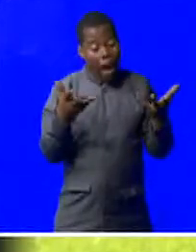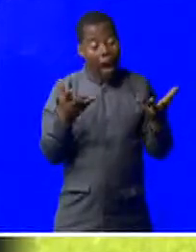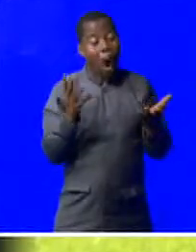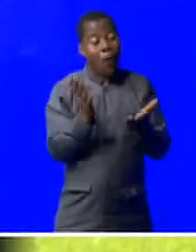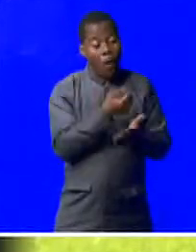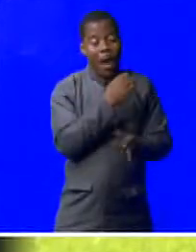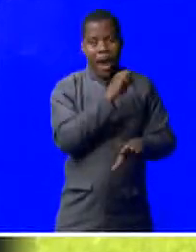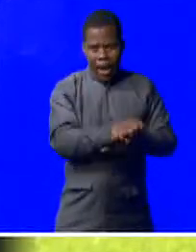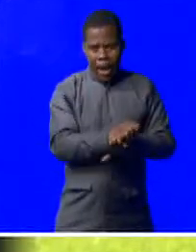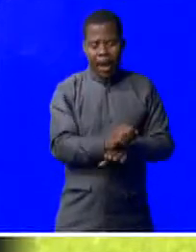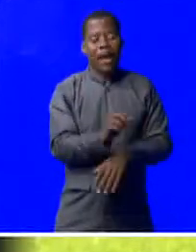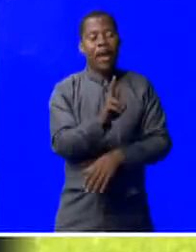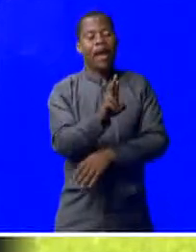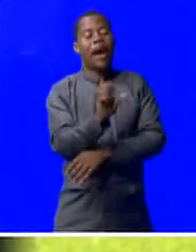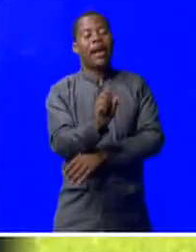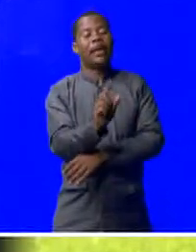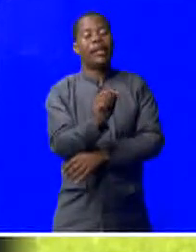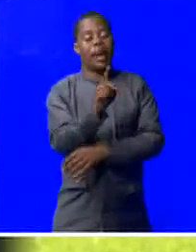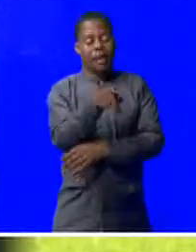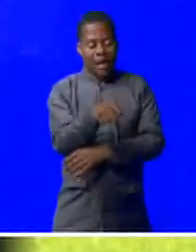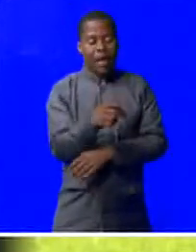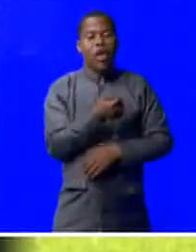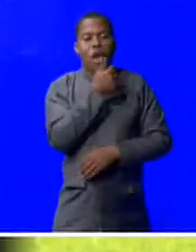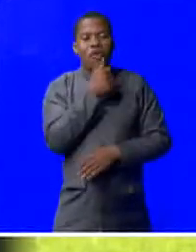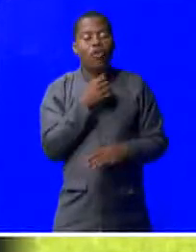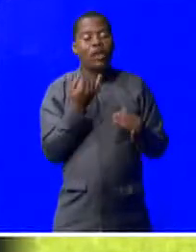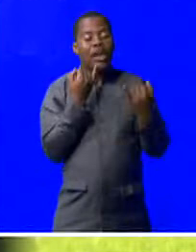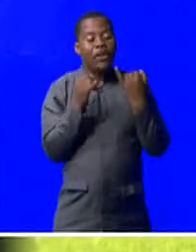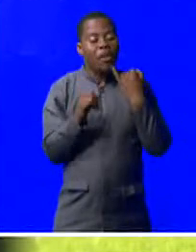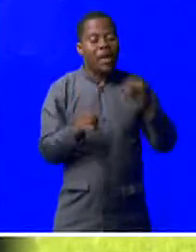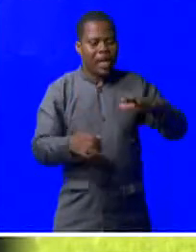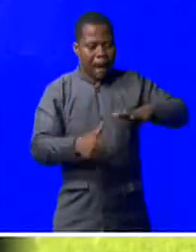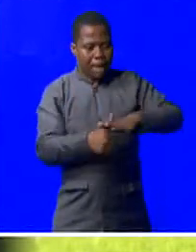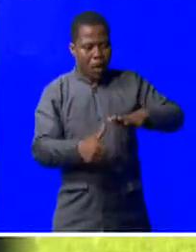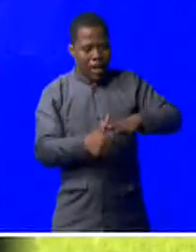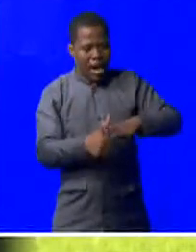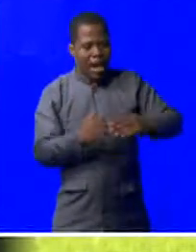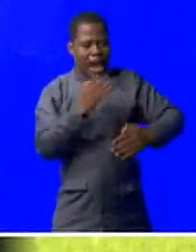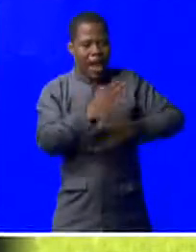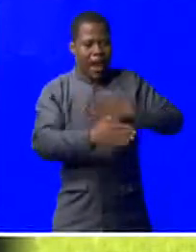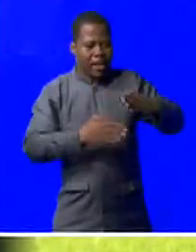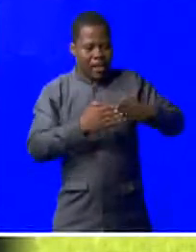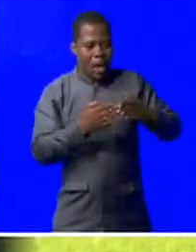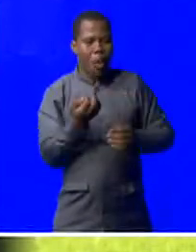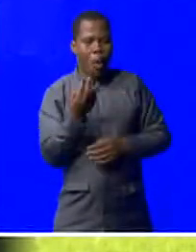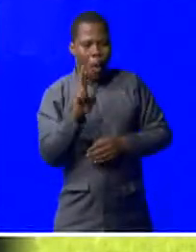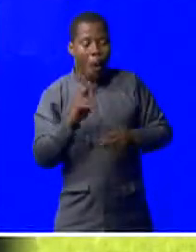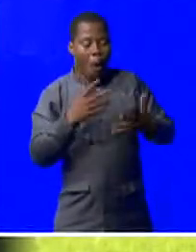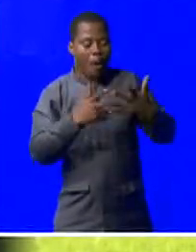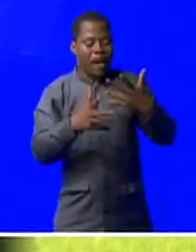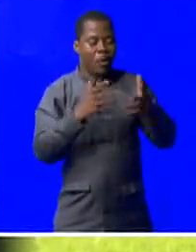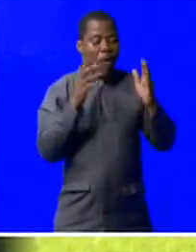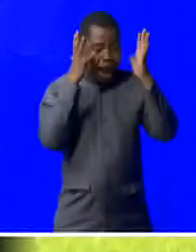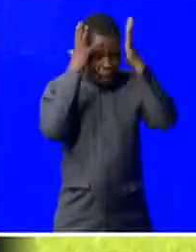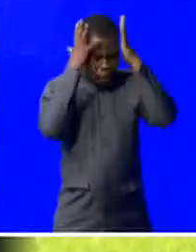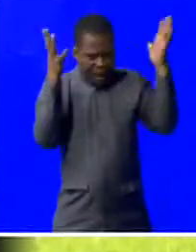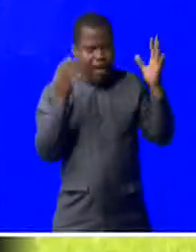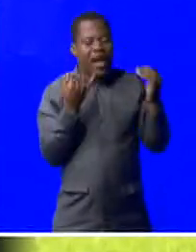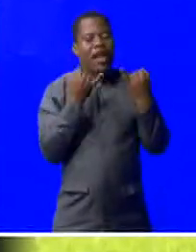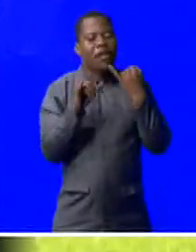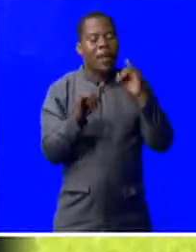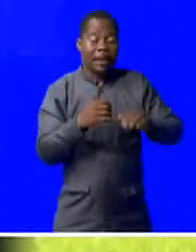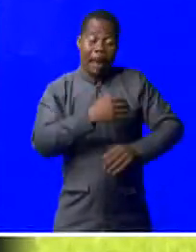songcondo ngcondo ke ngibona lokuthi kungaba nguye vele sovela ucalile for the data yaka